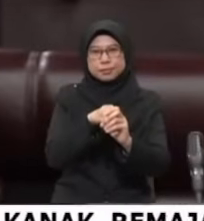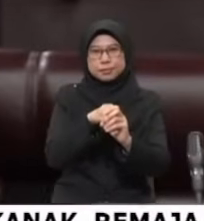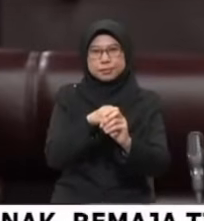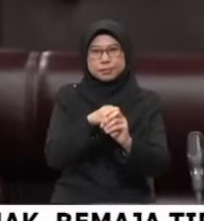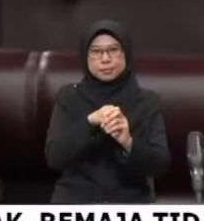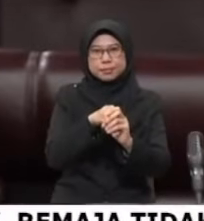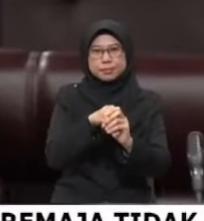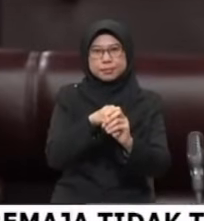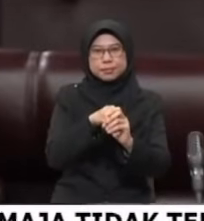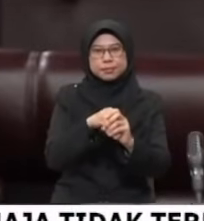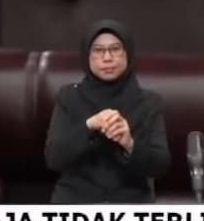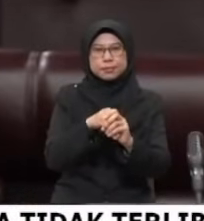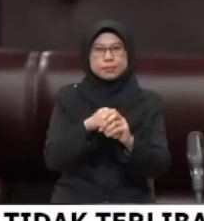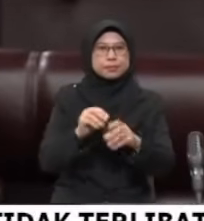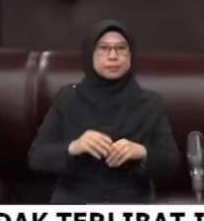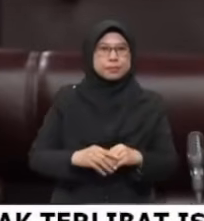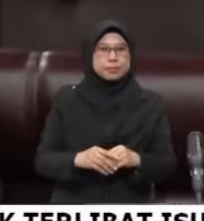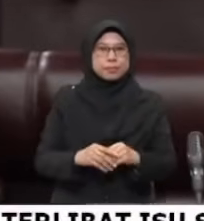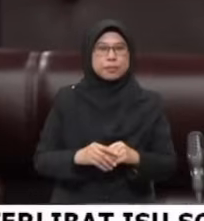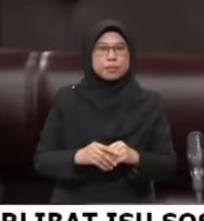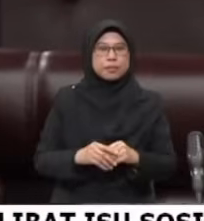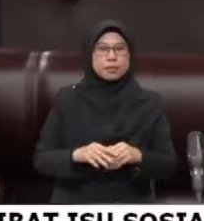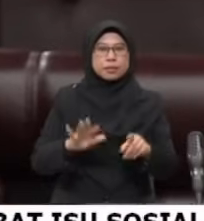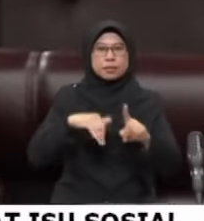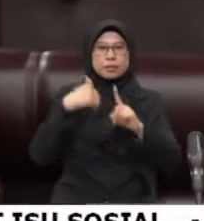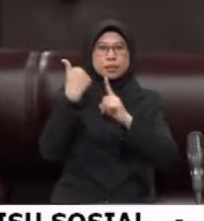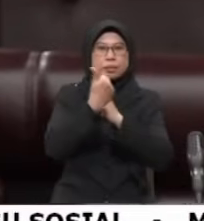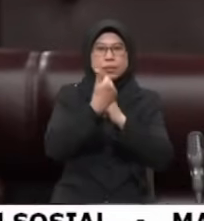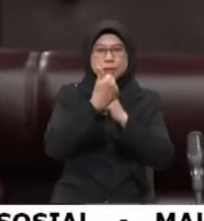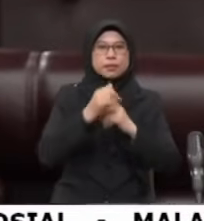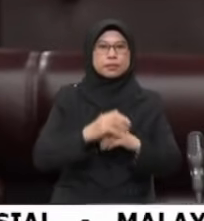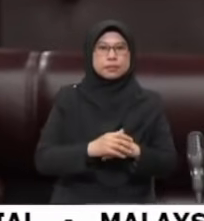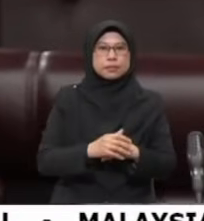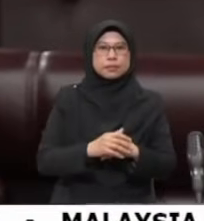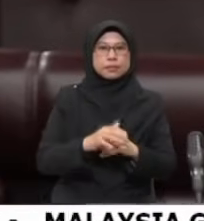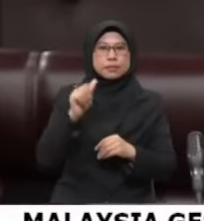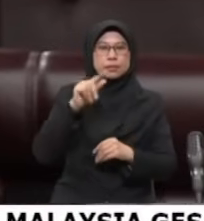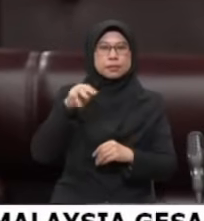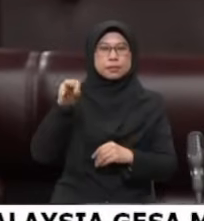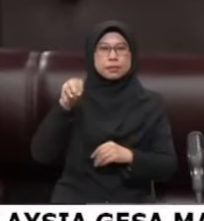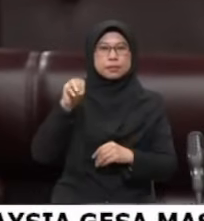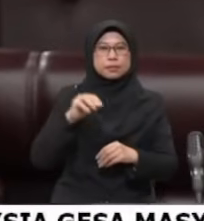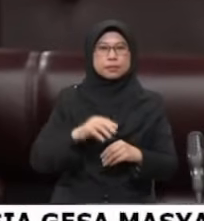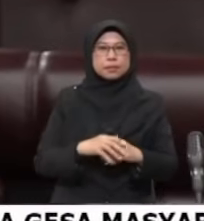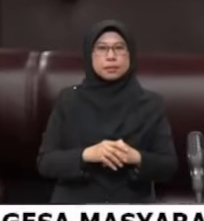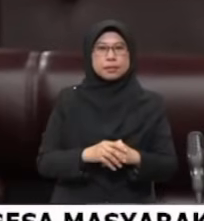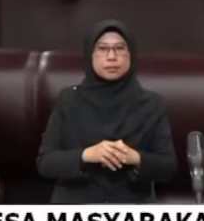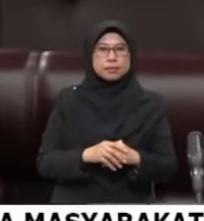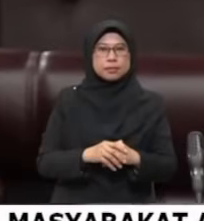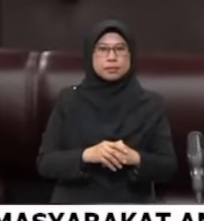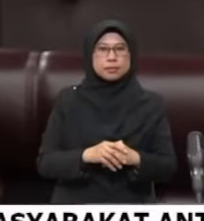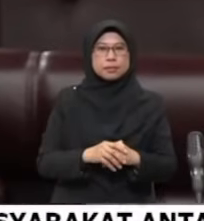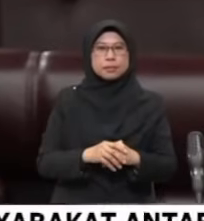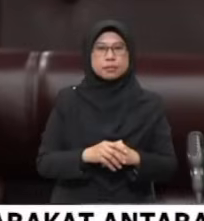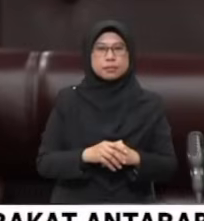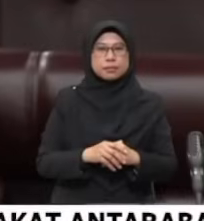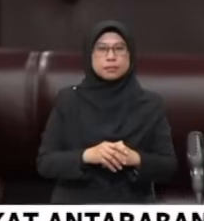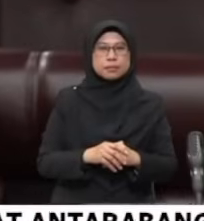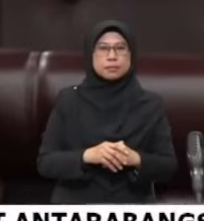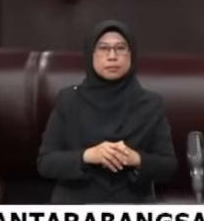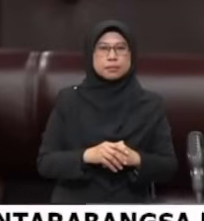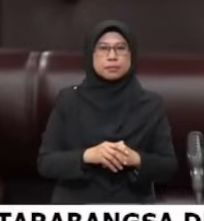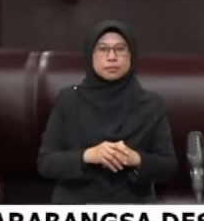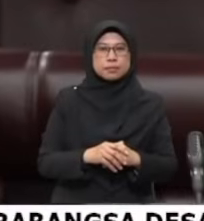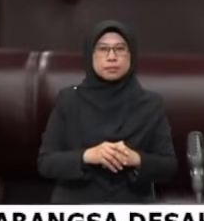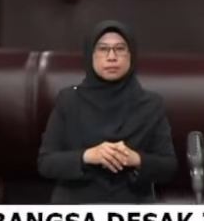di mengikuti alam di apa untuk menjadi Marina ini daripada alam di Semenanjung ini dan